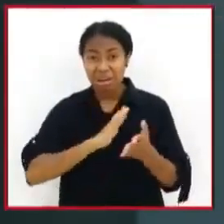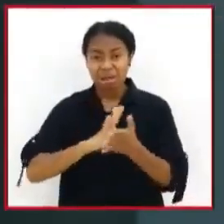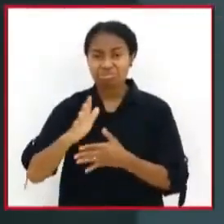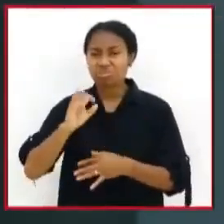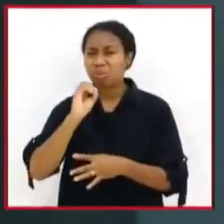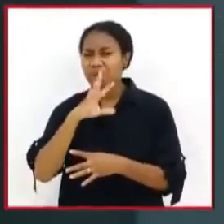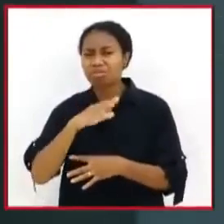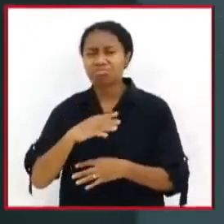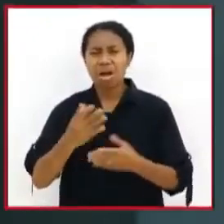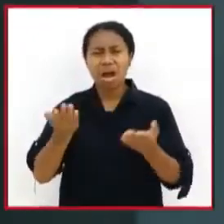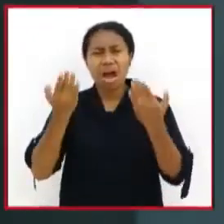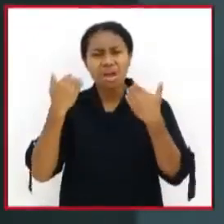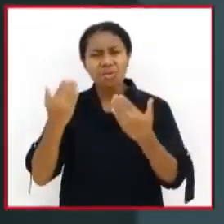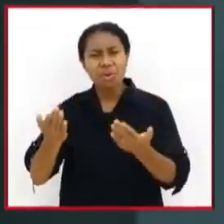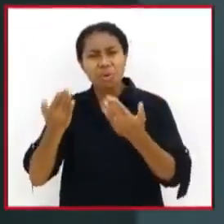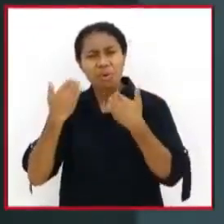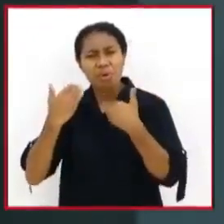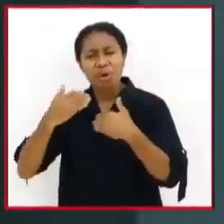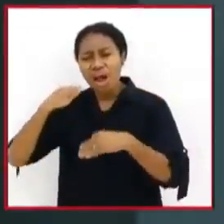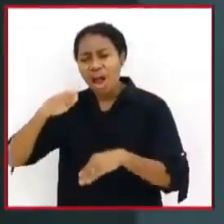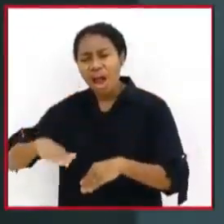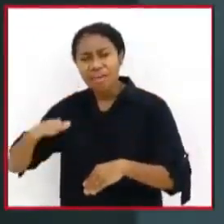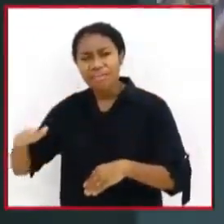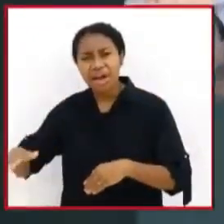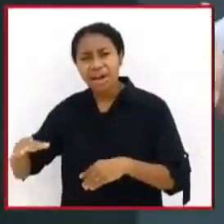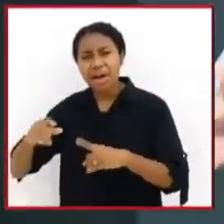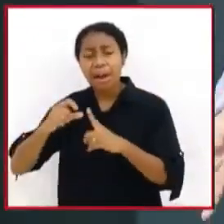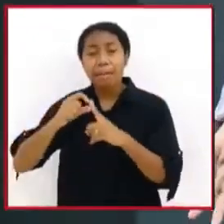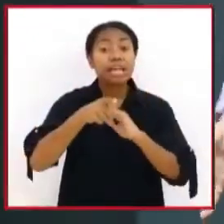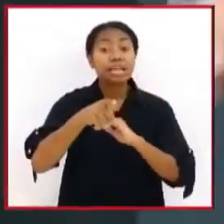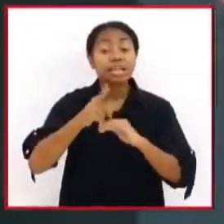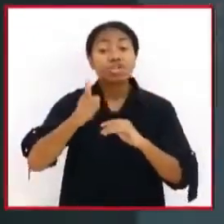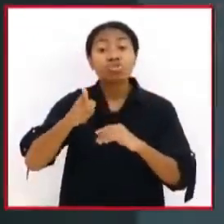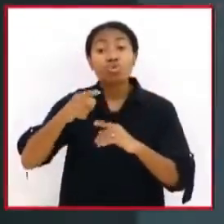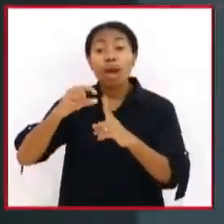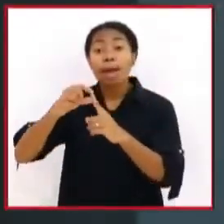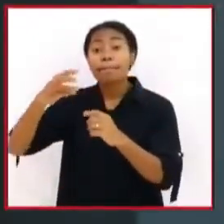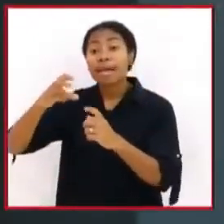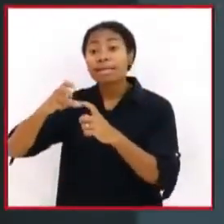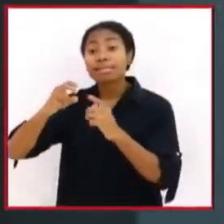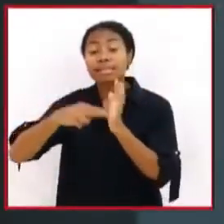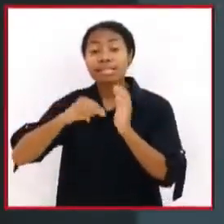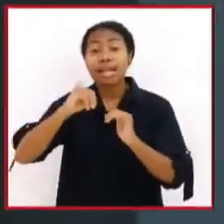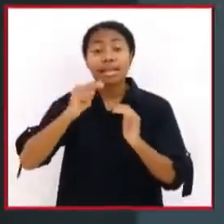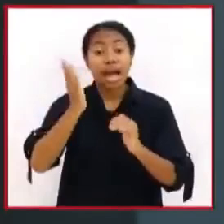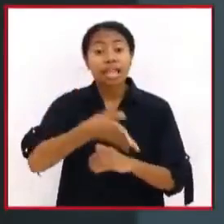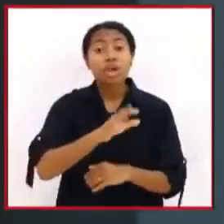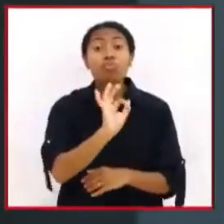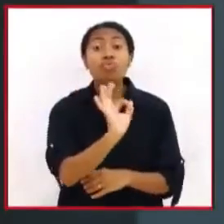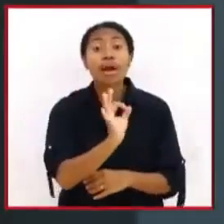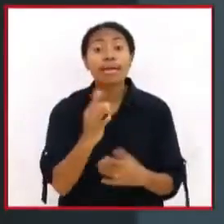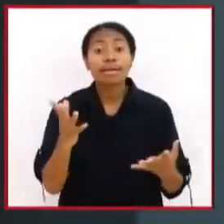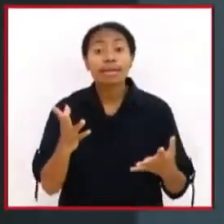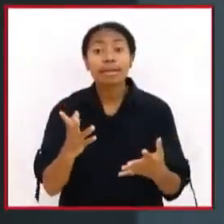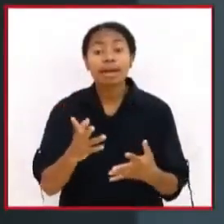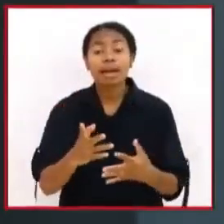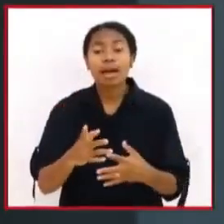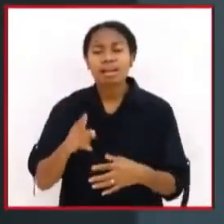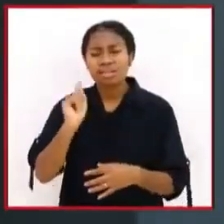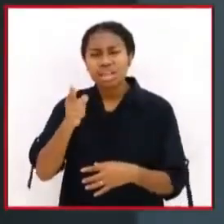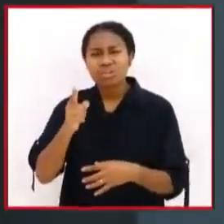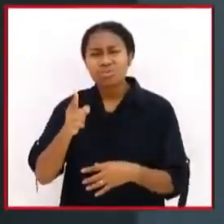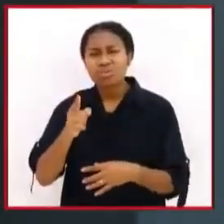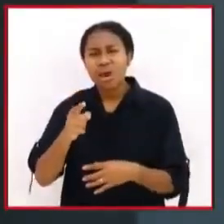berkata Ayo anak presiden presiden atau bukan semua bukan anak gubernur